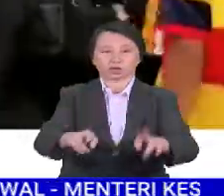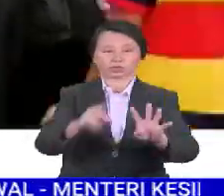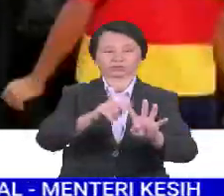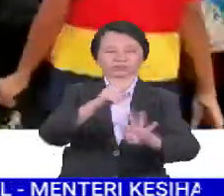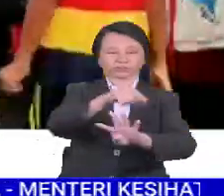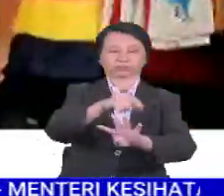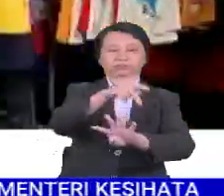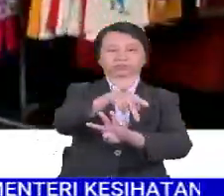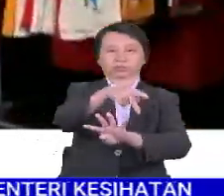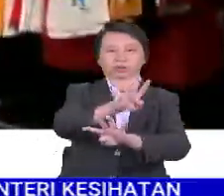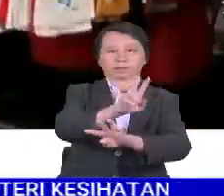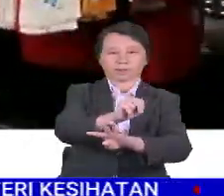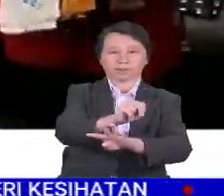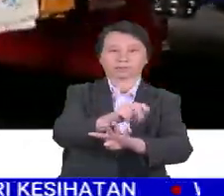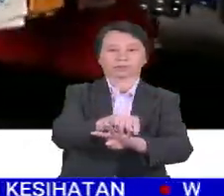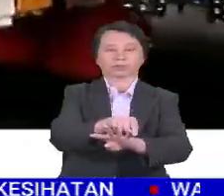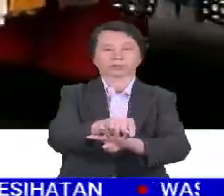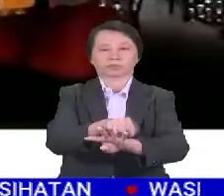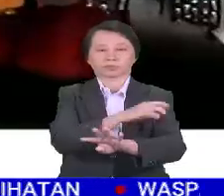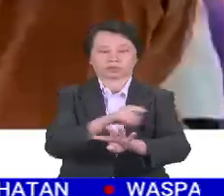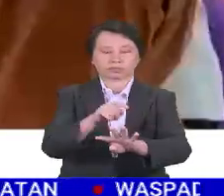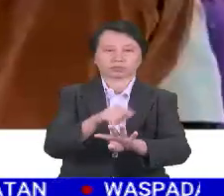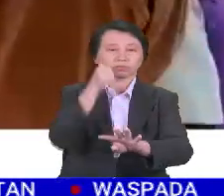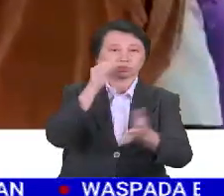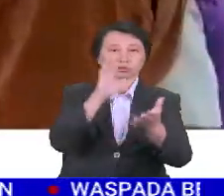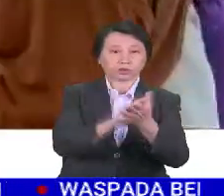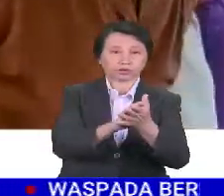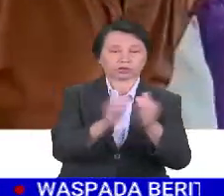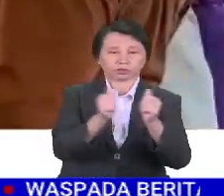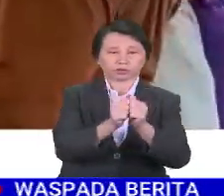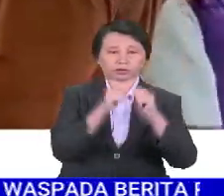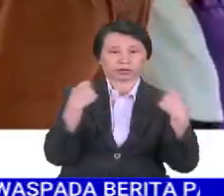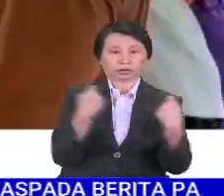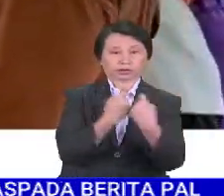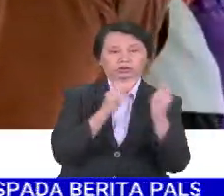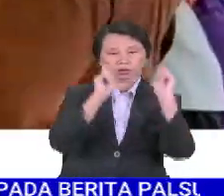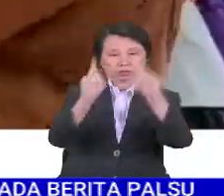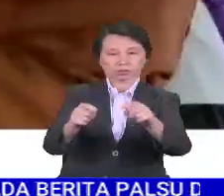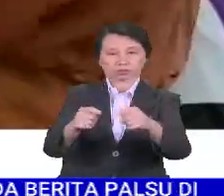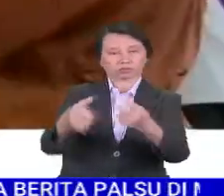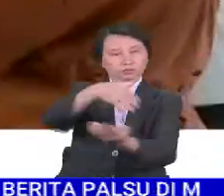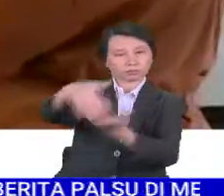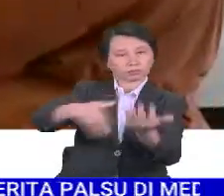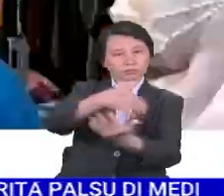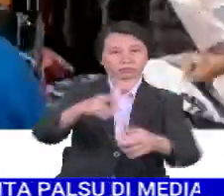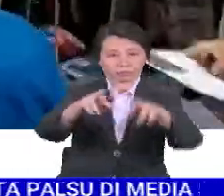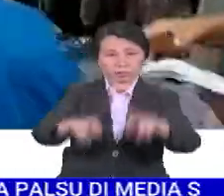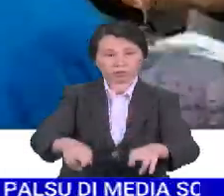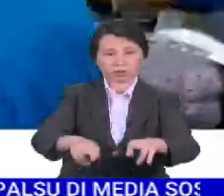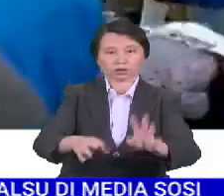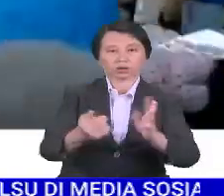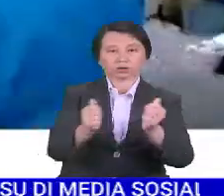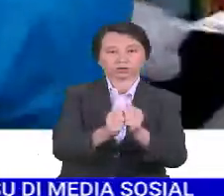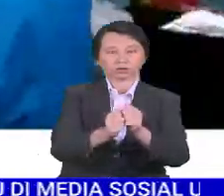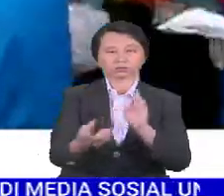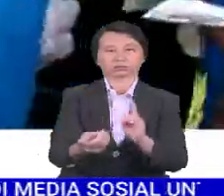Nasional Datuk Wira Dr. Ku Abdul Rahman Ku Ismail dan isteri disertai jentera parti terus menyantuni penduduk setempat, antaranya